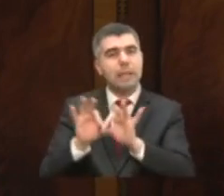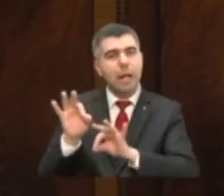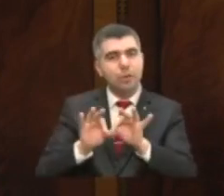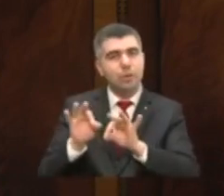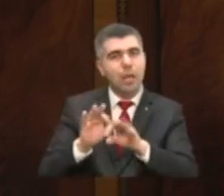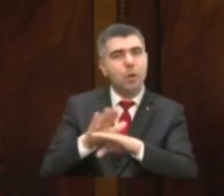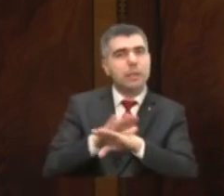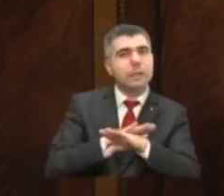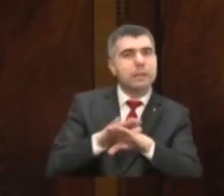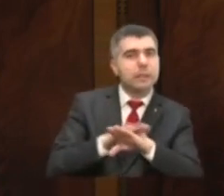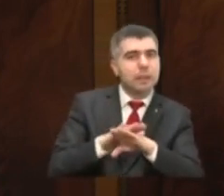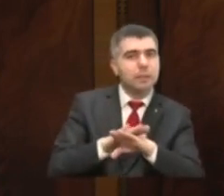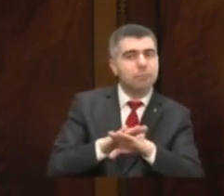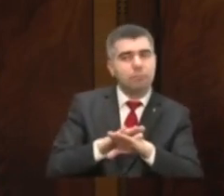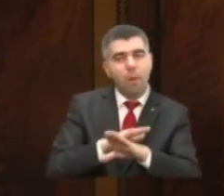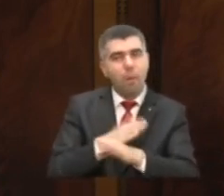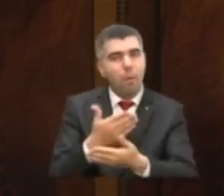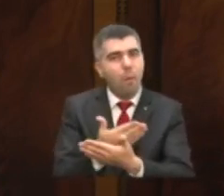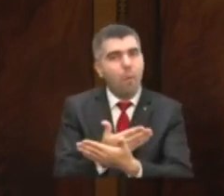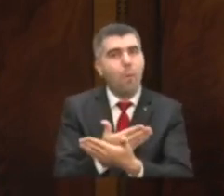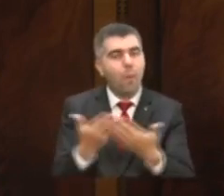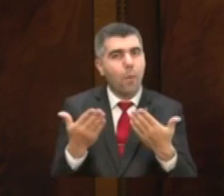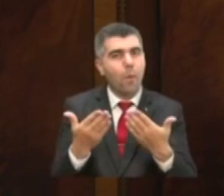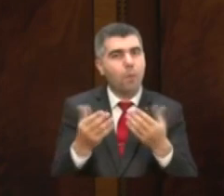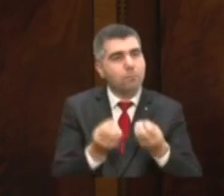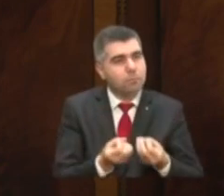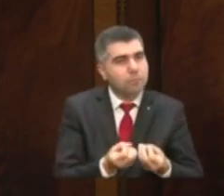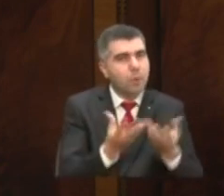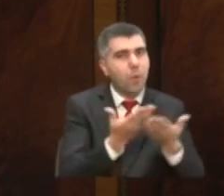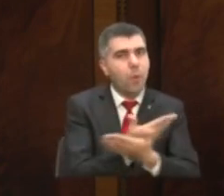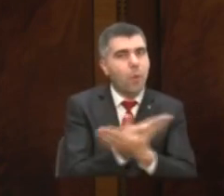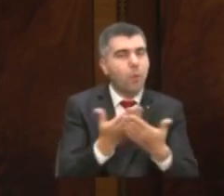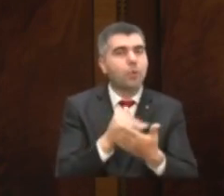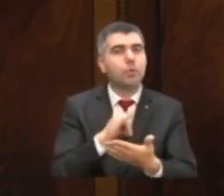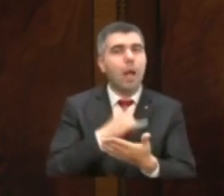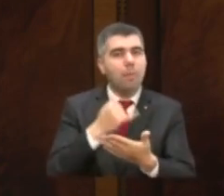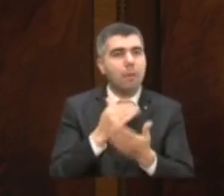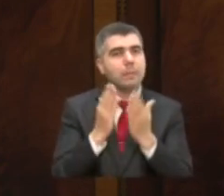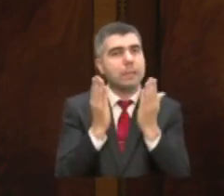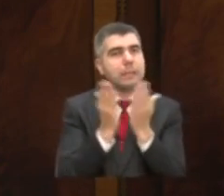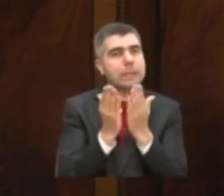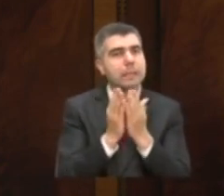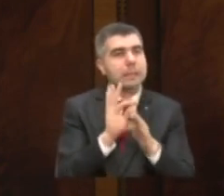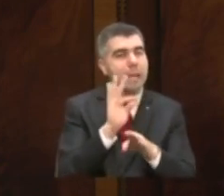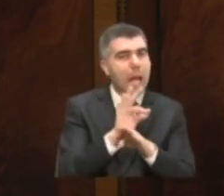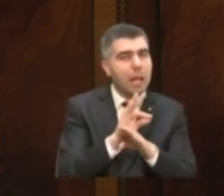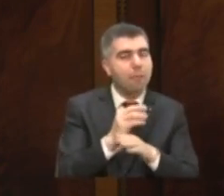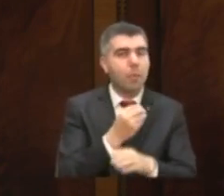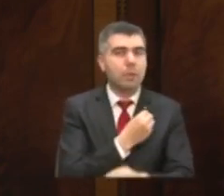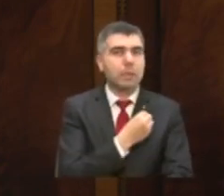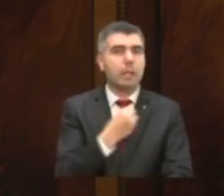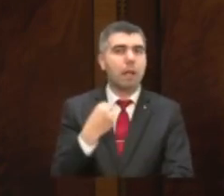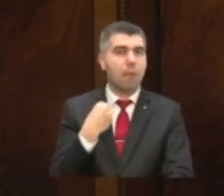والسياسات القطاعية ديالها، ولكن كلها موجهة إلى الشباب وخصوصا التعليم والصحة لواحد